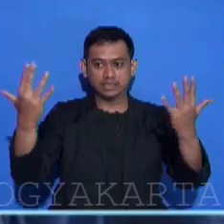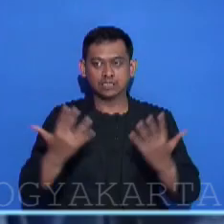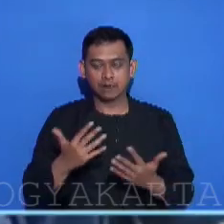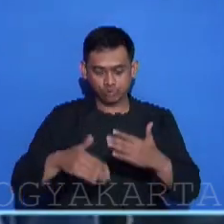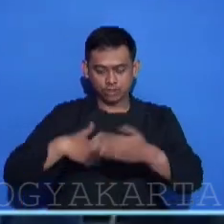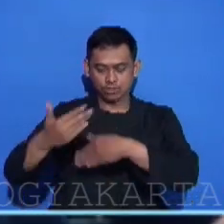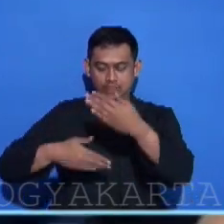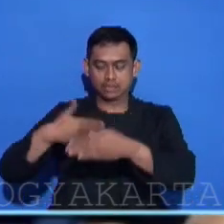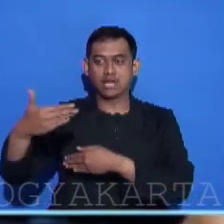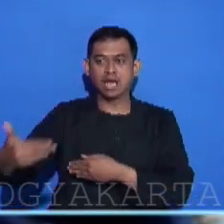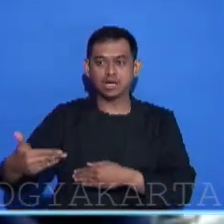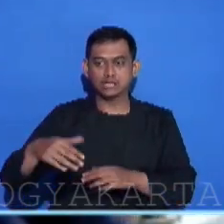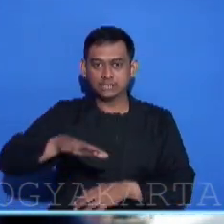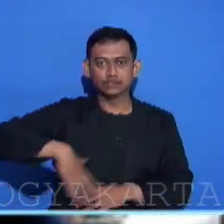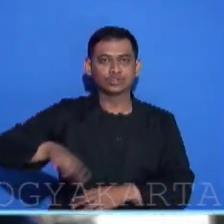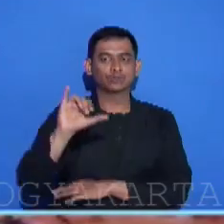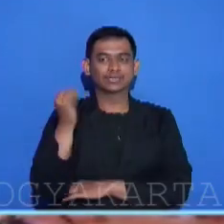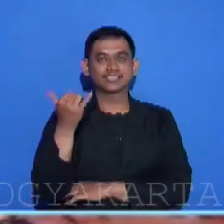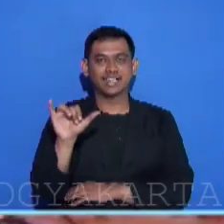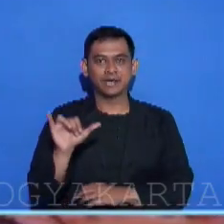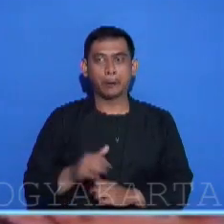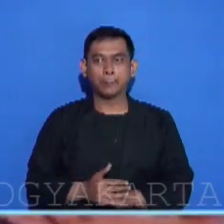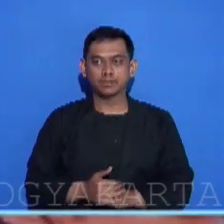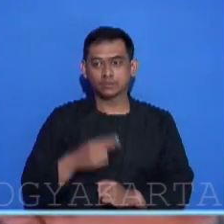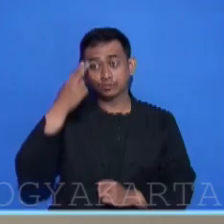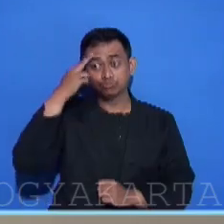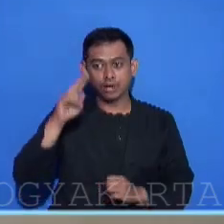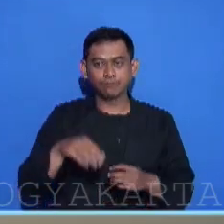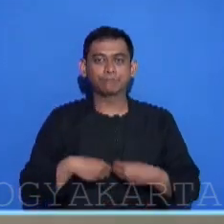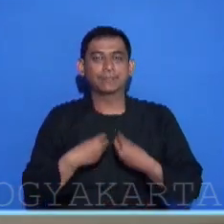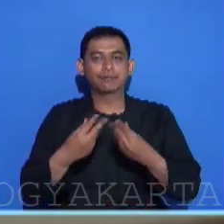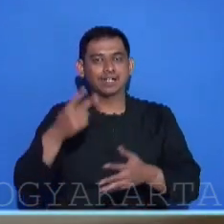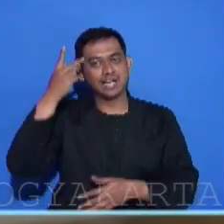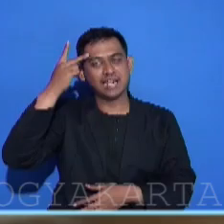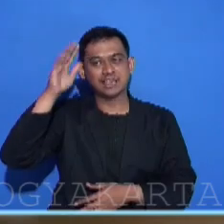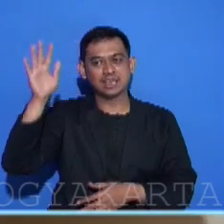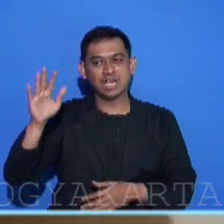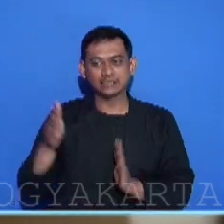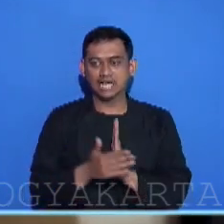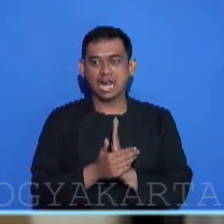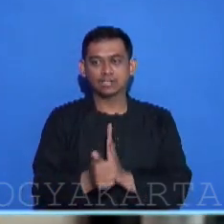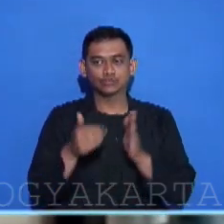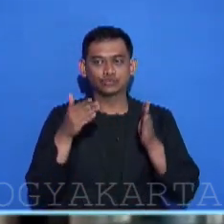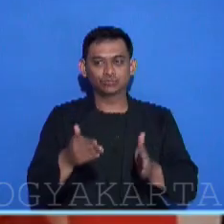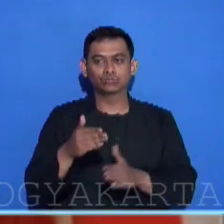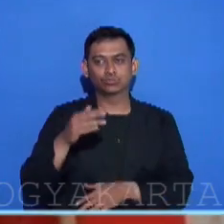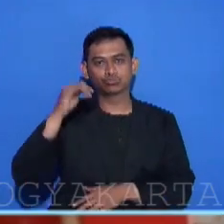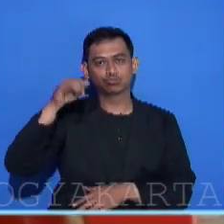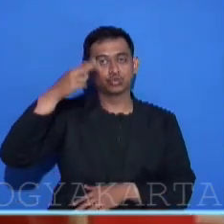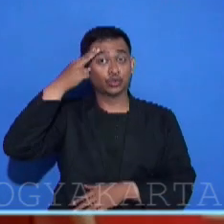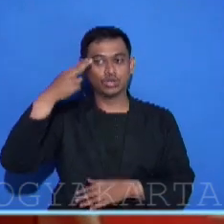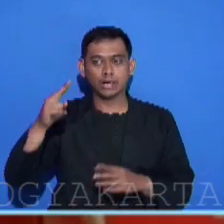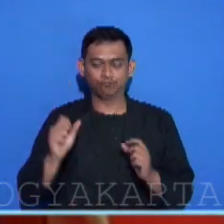lainnya di Daerah Istimewa Yogyakarta untuk memberikan keterampilan dan keahlian dasar tertentu sebagai sarana menumbuhkan